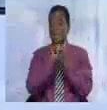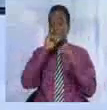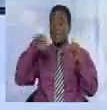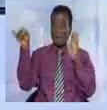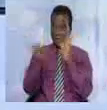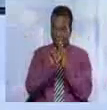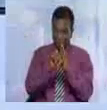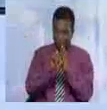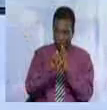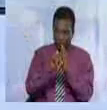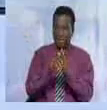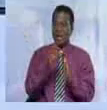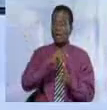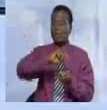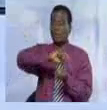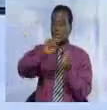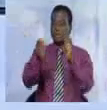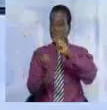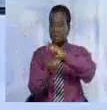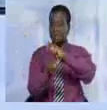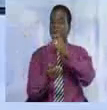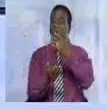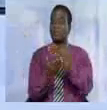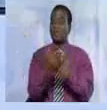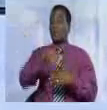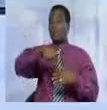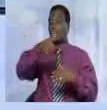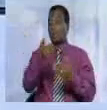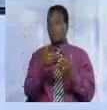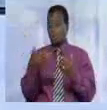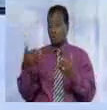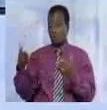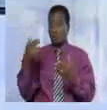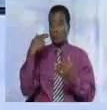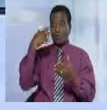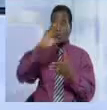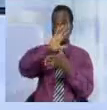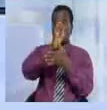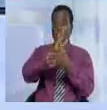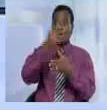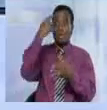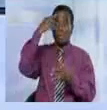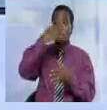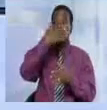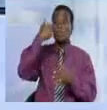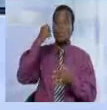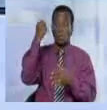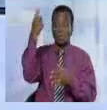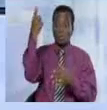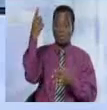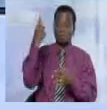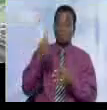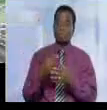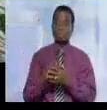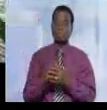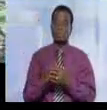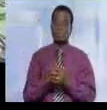biodégradables. Quelle est la réalité sur le terrain? La réponse dans cet élément que vous propose Serge Gongomé dans un commentaire de Herman